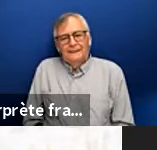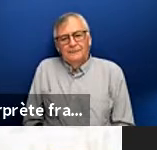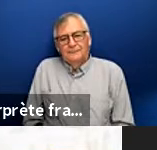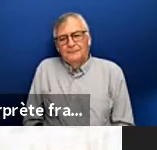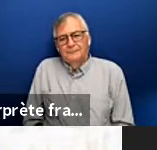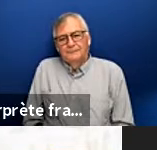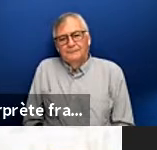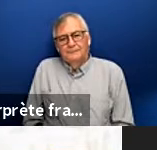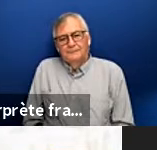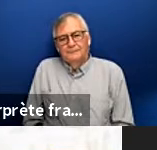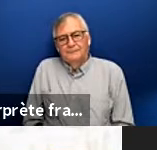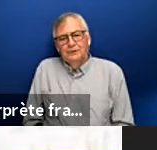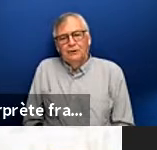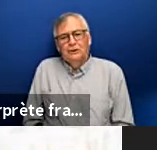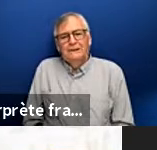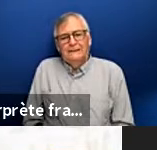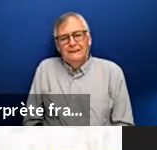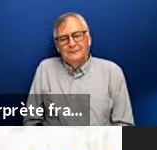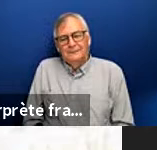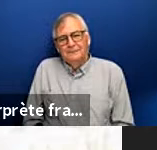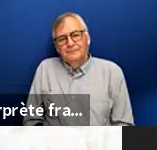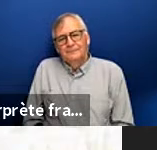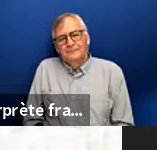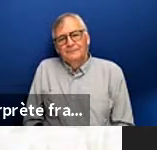I. J.